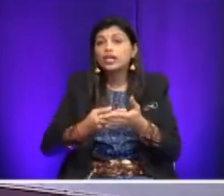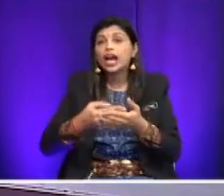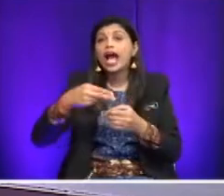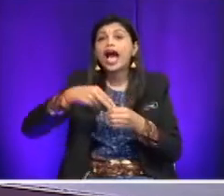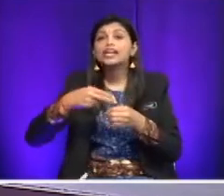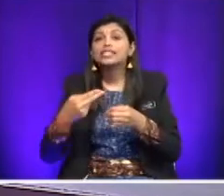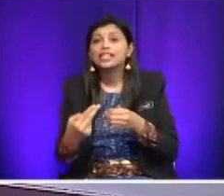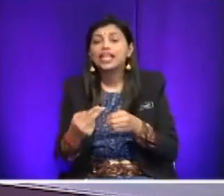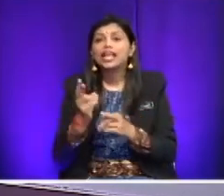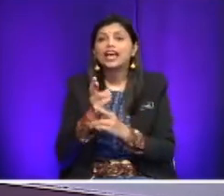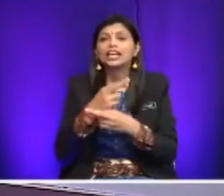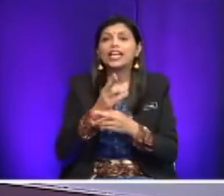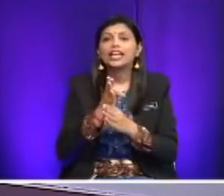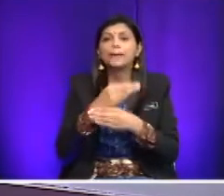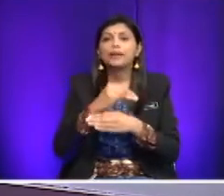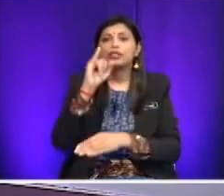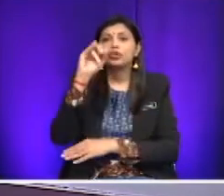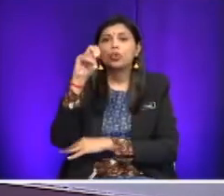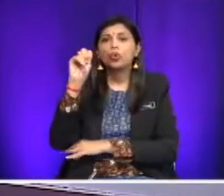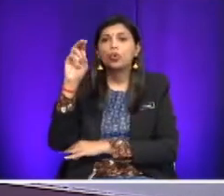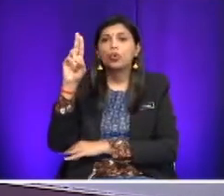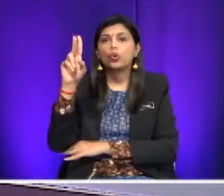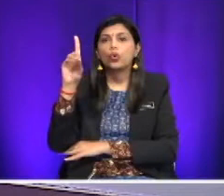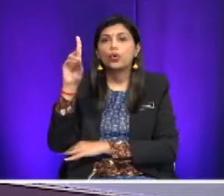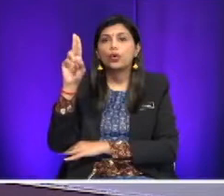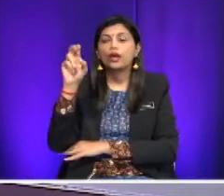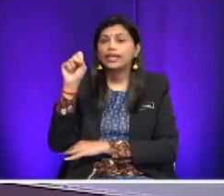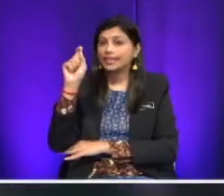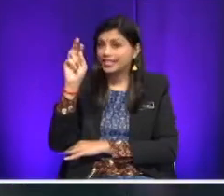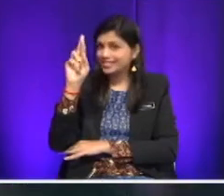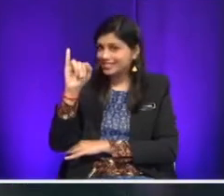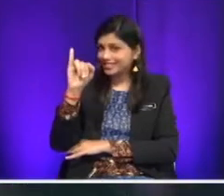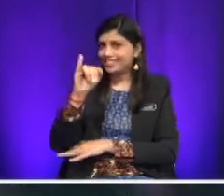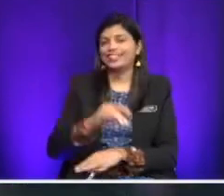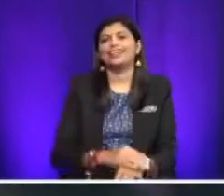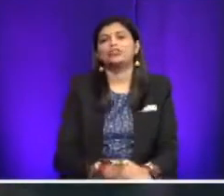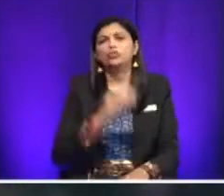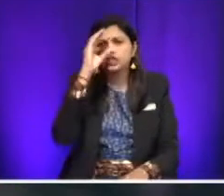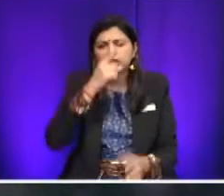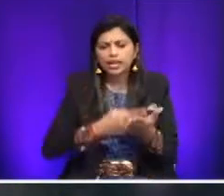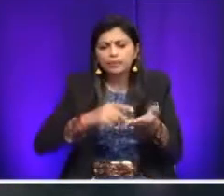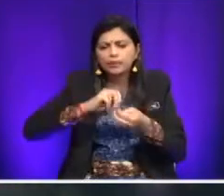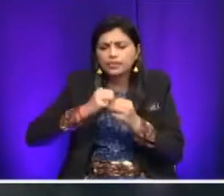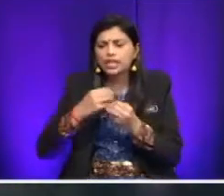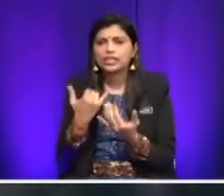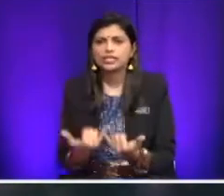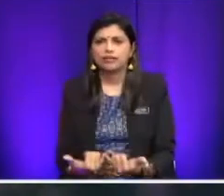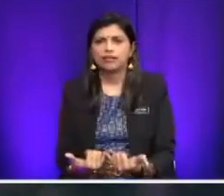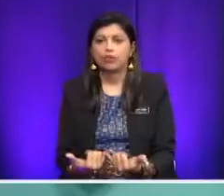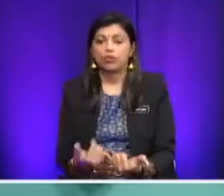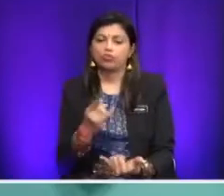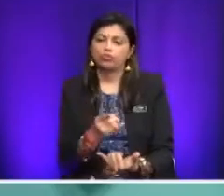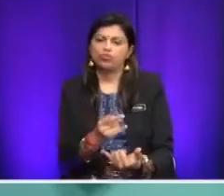mencari masalah mencapai permasalahan dan juga menyelesaikan masalah itu benteng Hai Oke kita coba